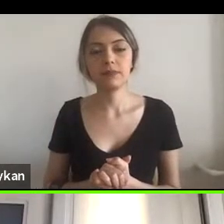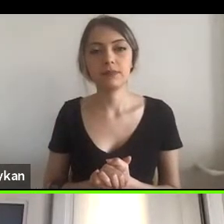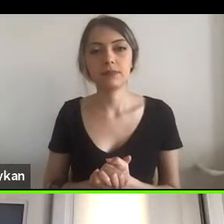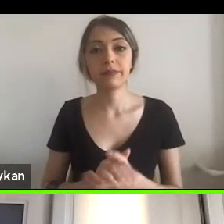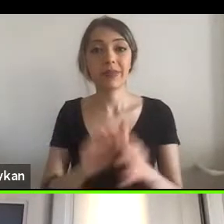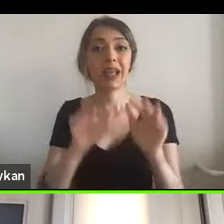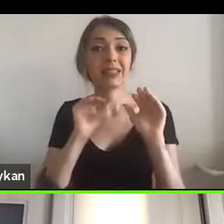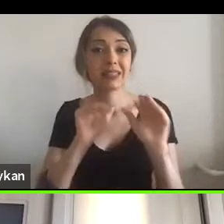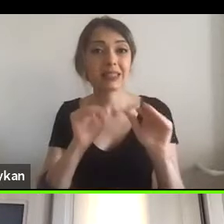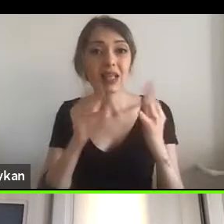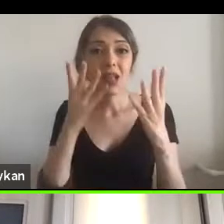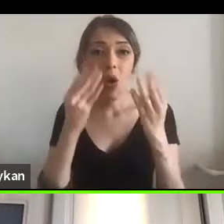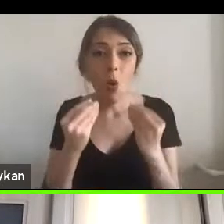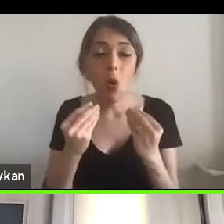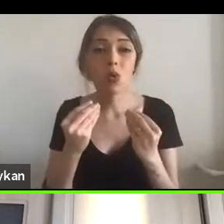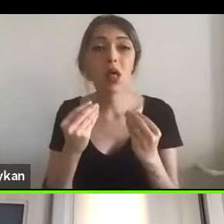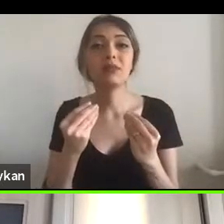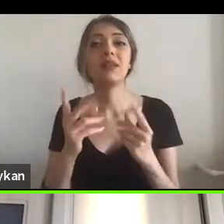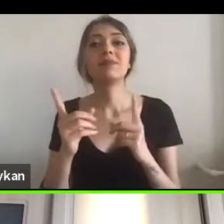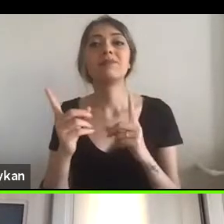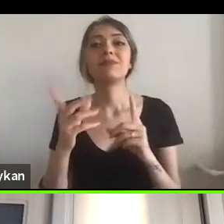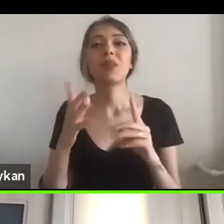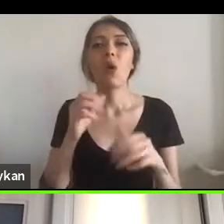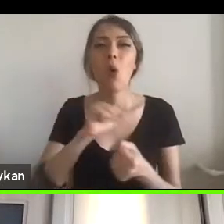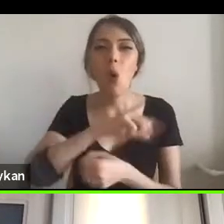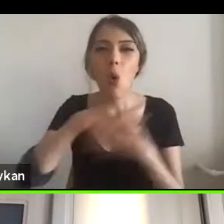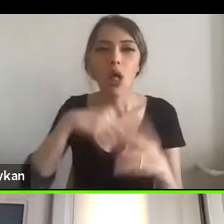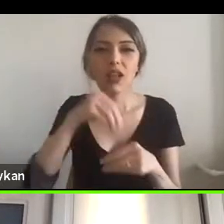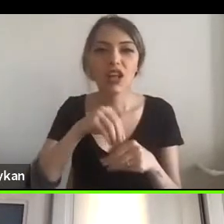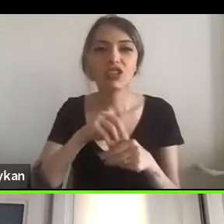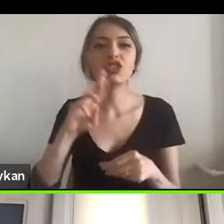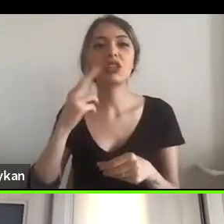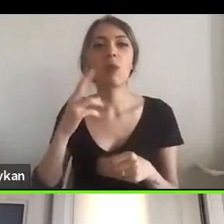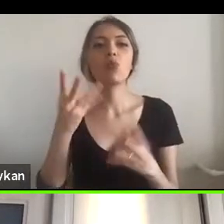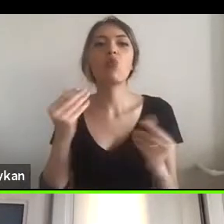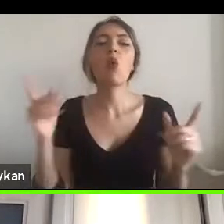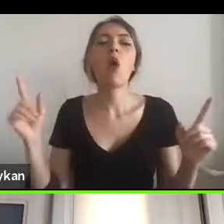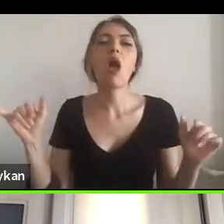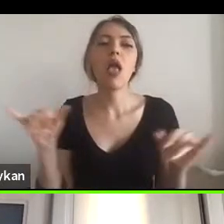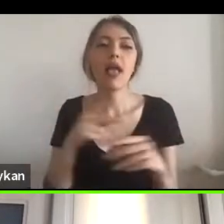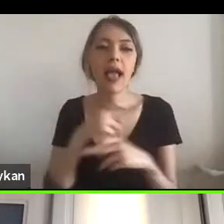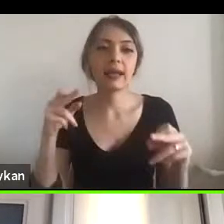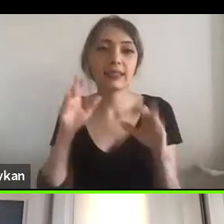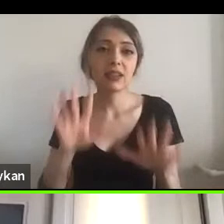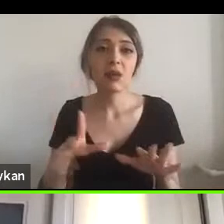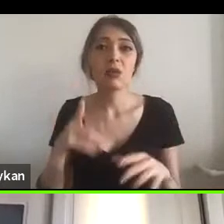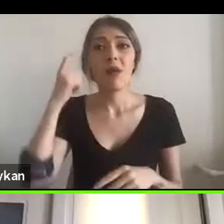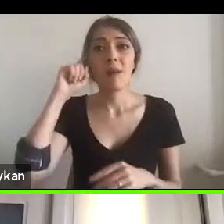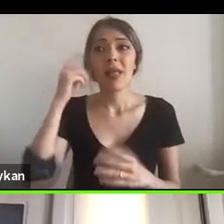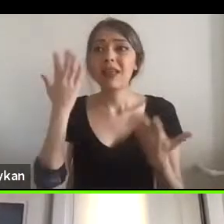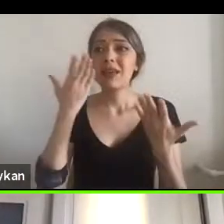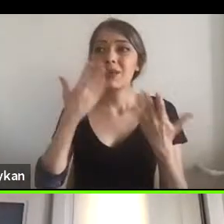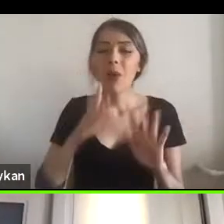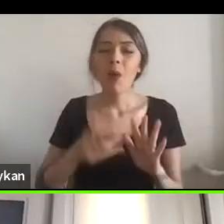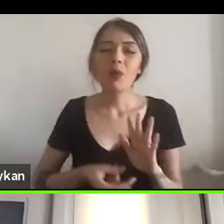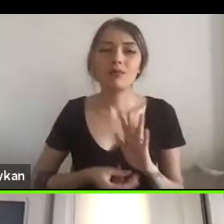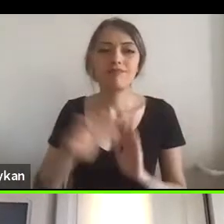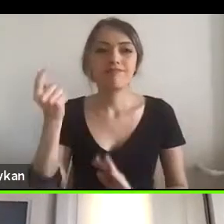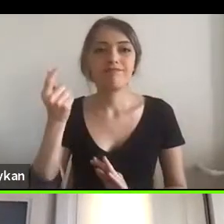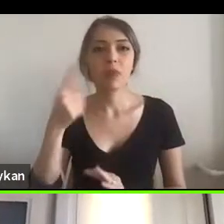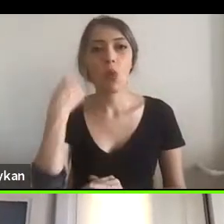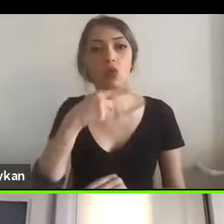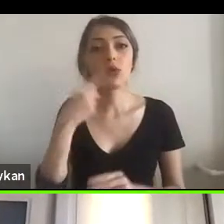ilgili raporlamalar çok şey kalıyor. Yani zayıf kalıyor. Çoğu zaman olmuyor ve o bilgiler yok oluyor ne yazık ki. Yani o yüzden bu